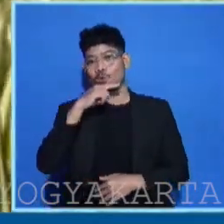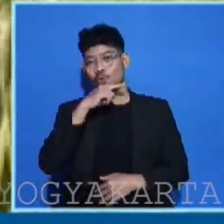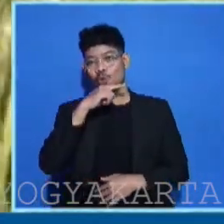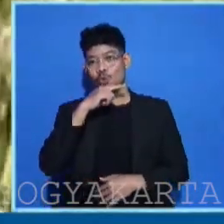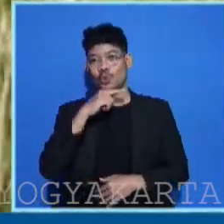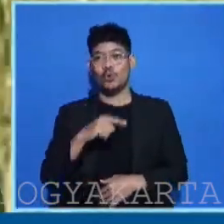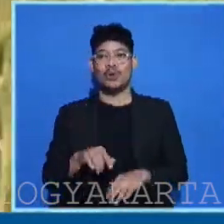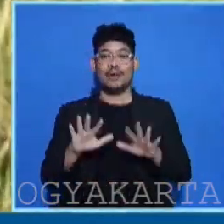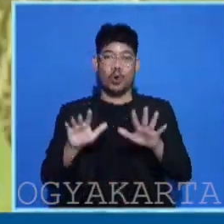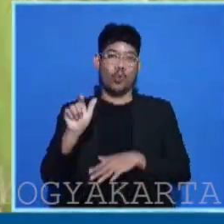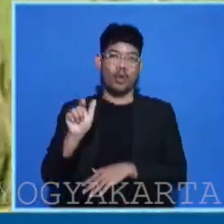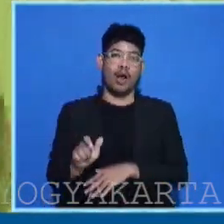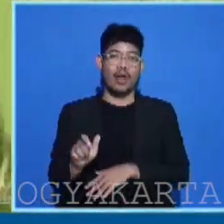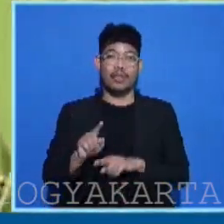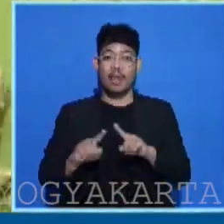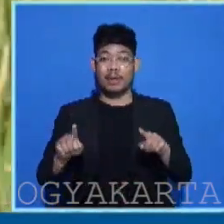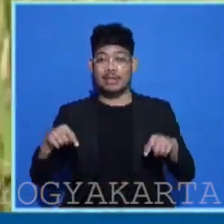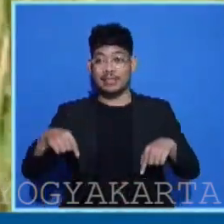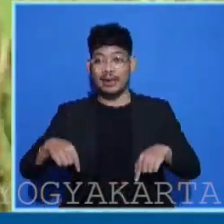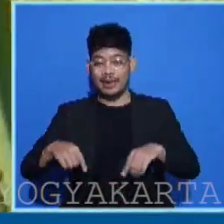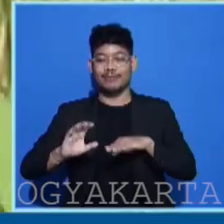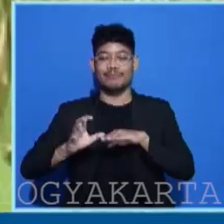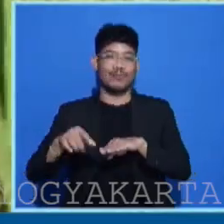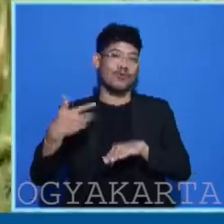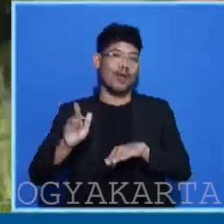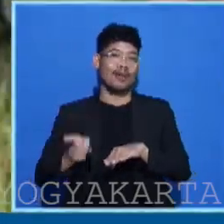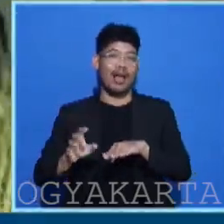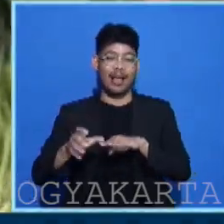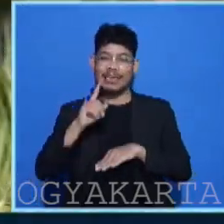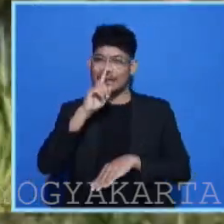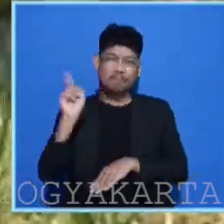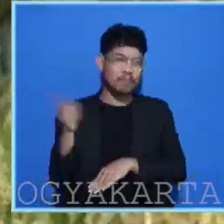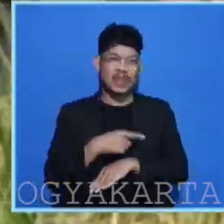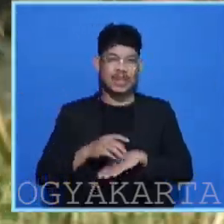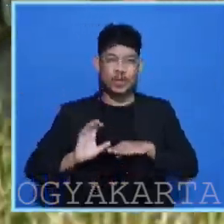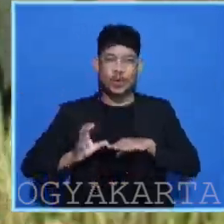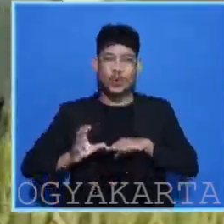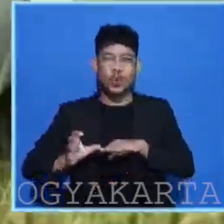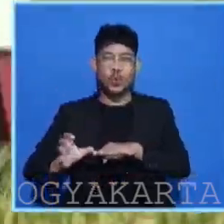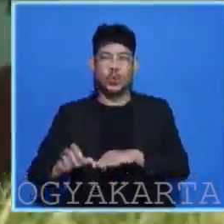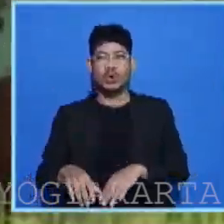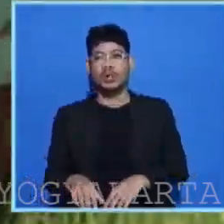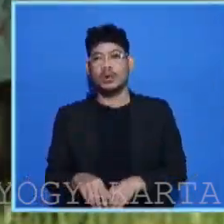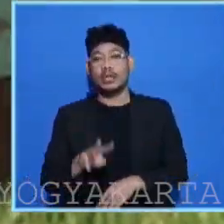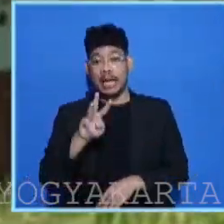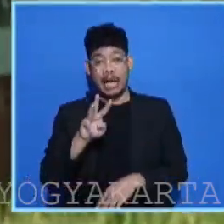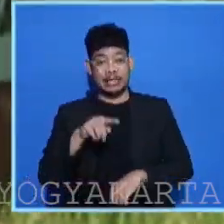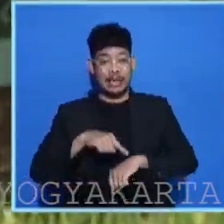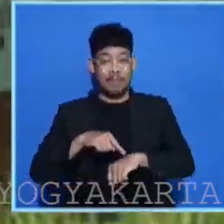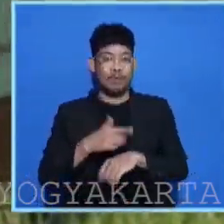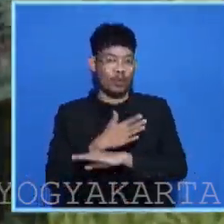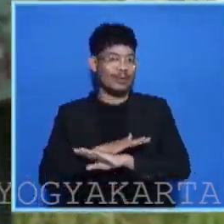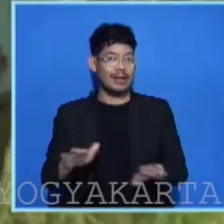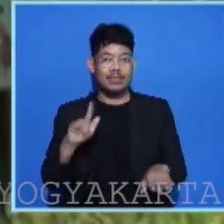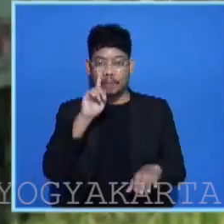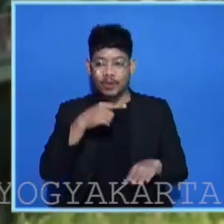karya, ananging menawi ginakaken piranti kombi harvester menika namung 3 jam kemawon, kejai menika gabah